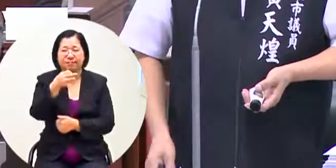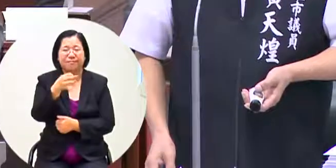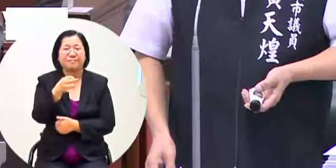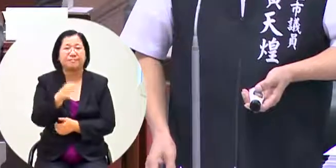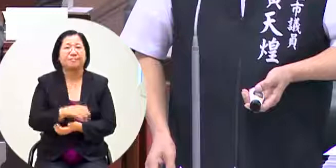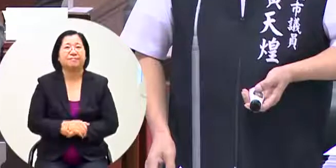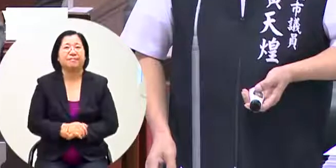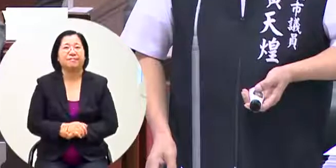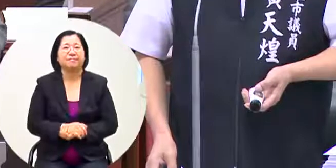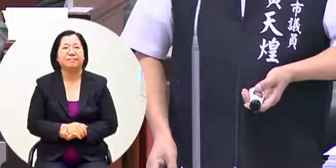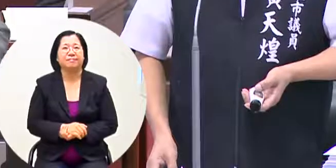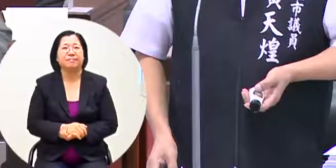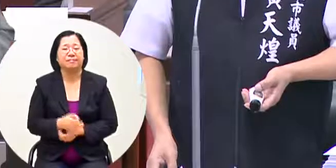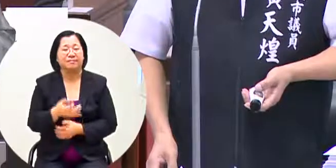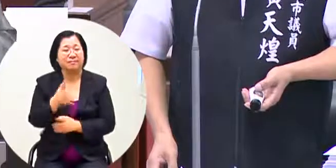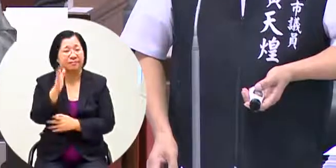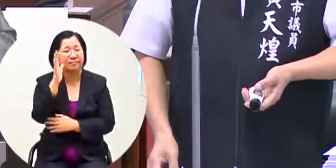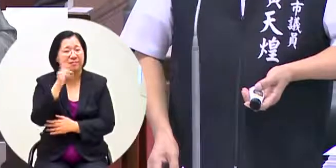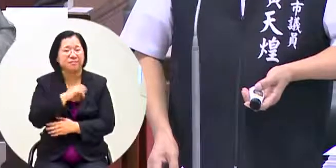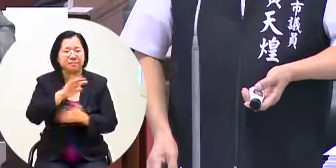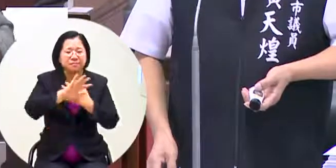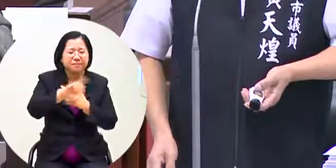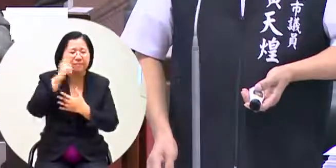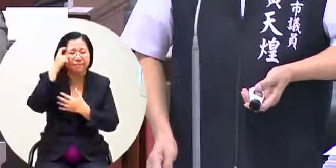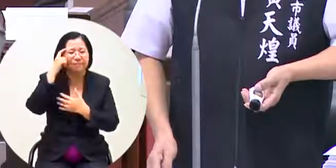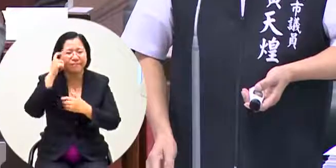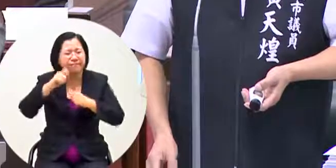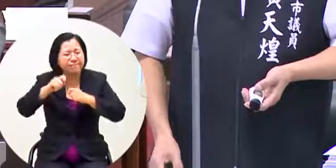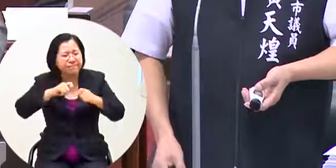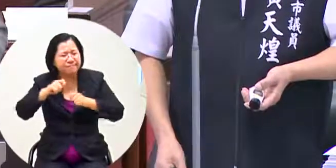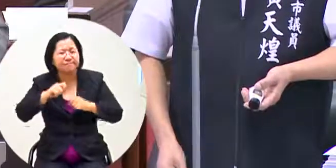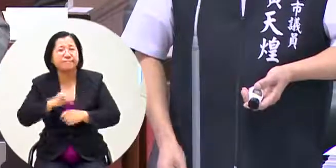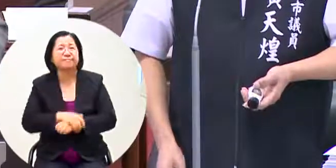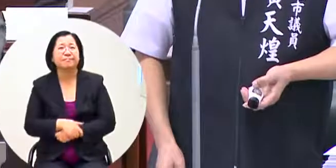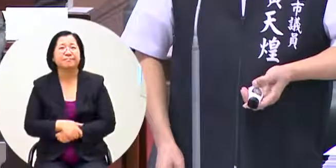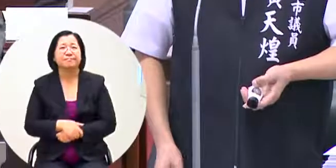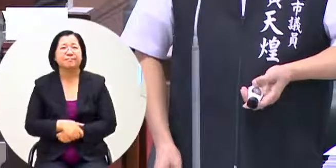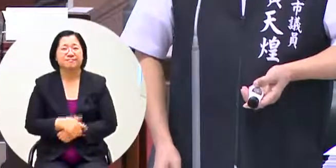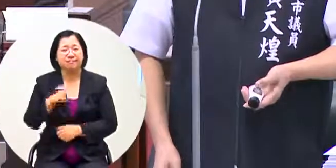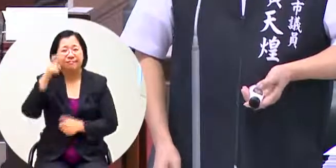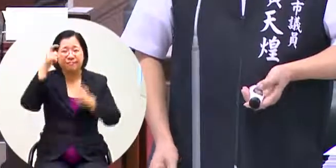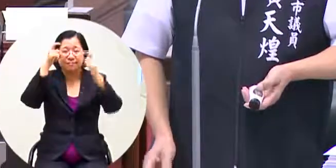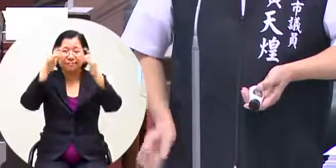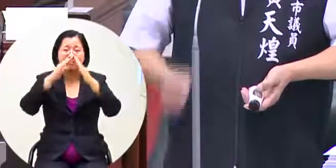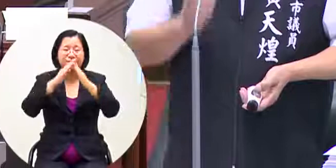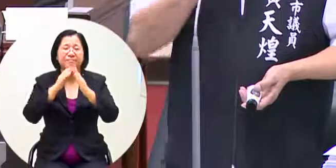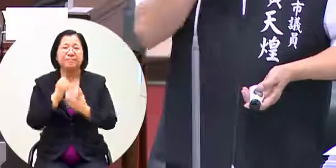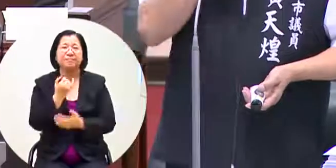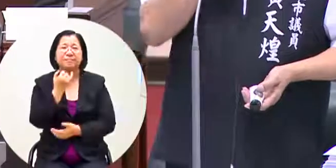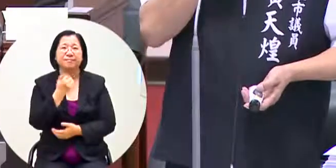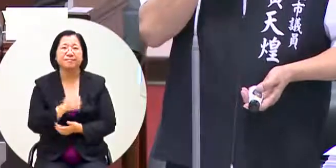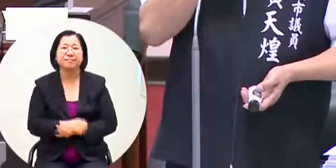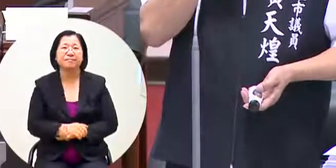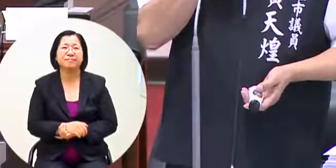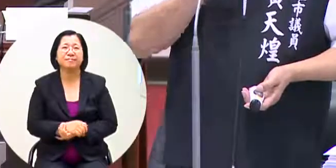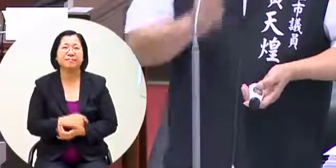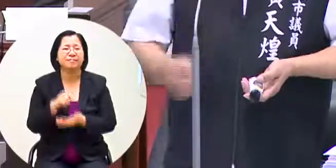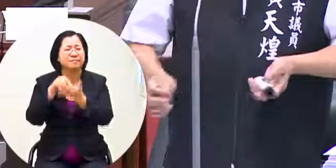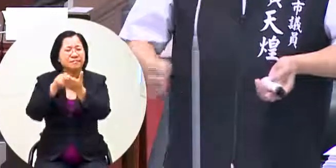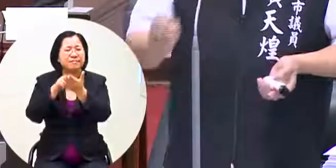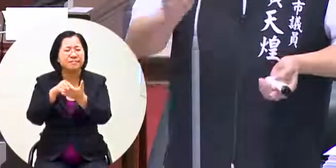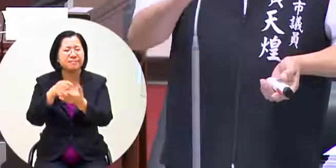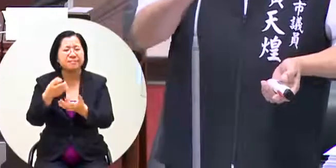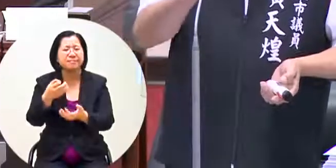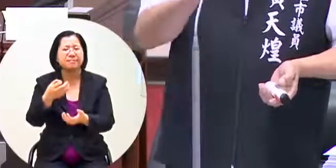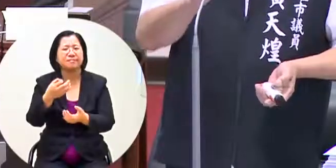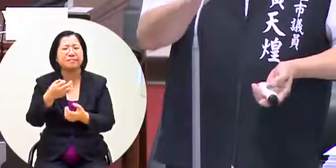么其他的方法，或者高雄市能够再筹出更多的资源来支持年轻的世